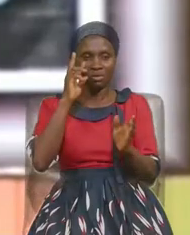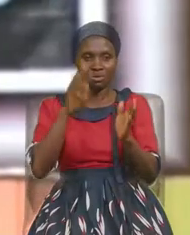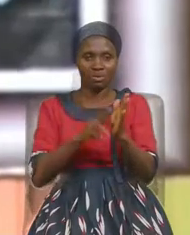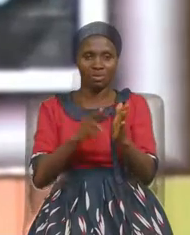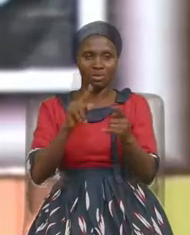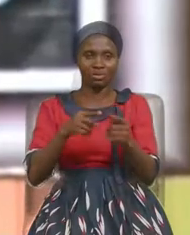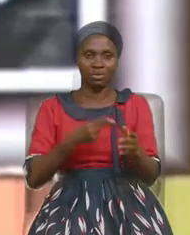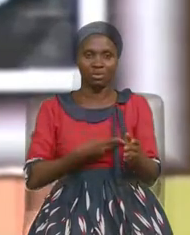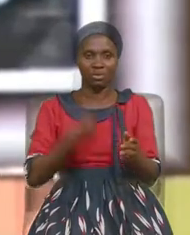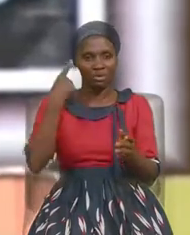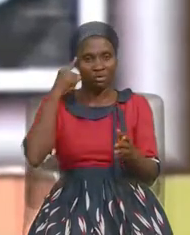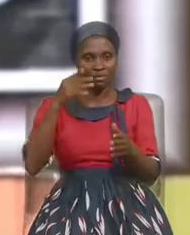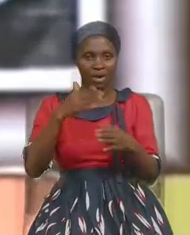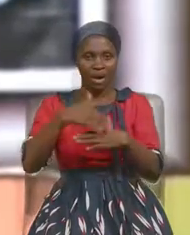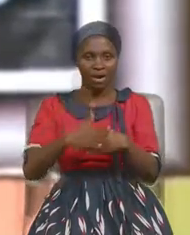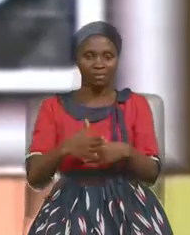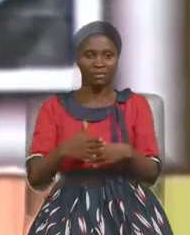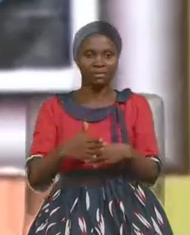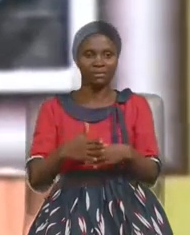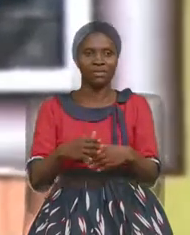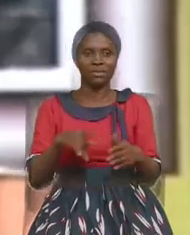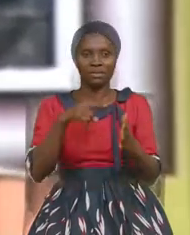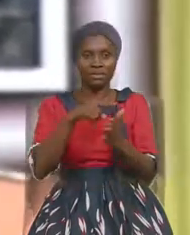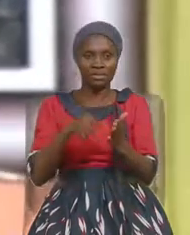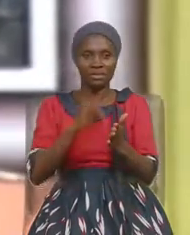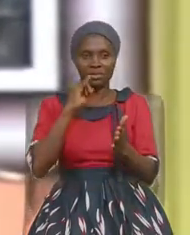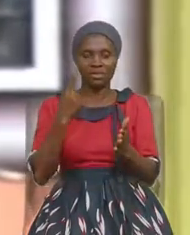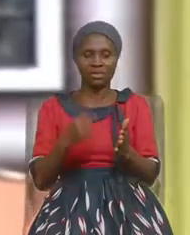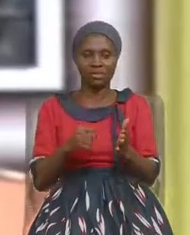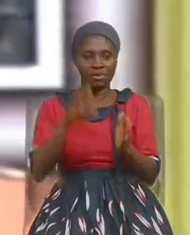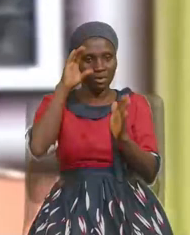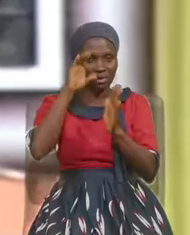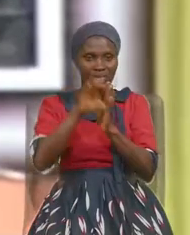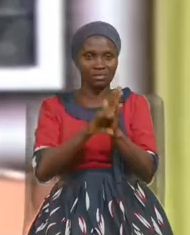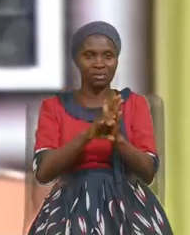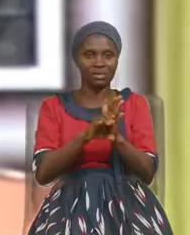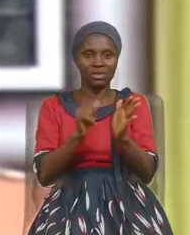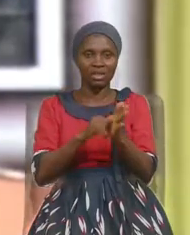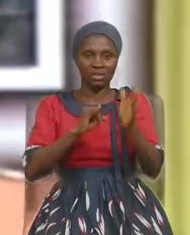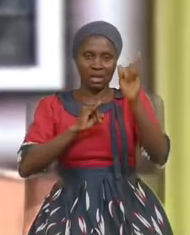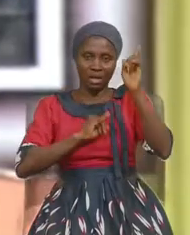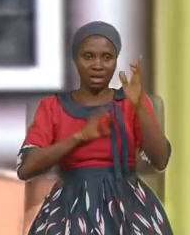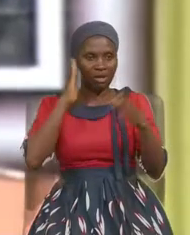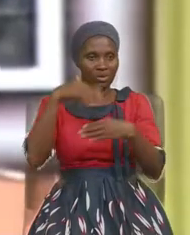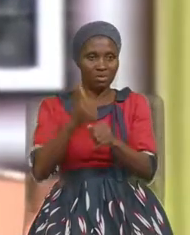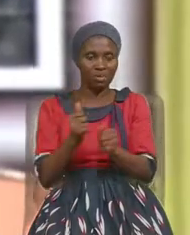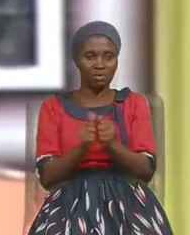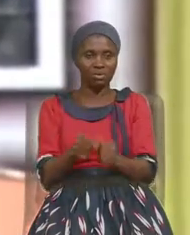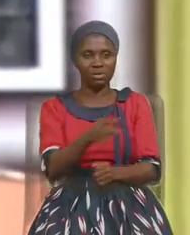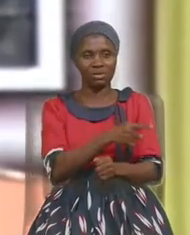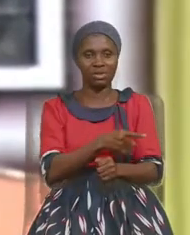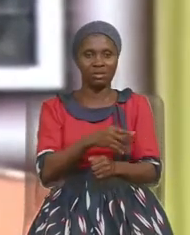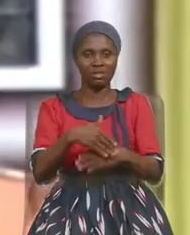voici l'alliance que je fais, que je ferai avec eux après ces jours-là, dit le